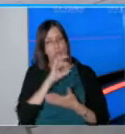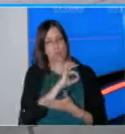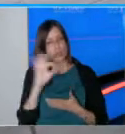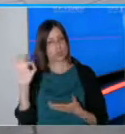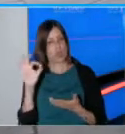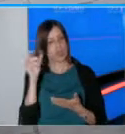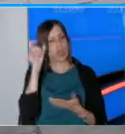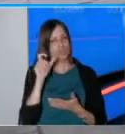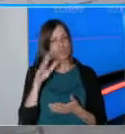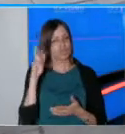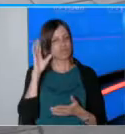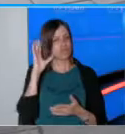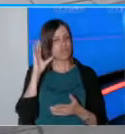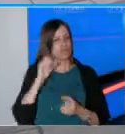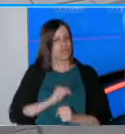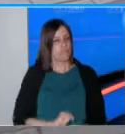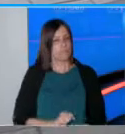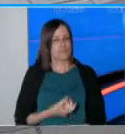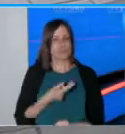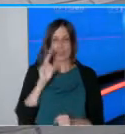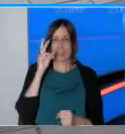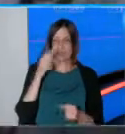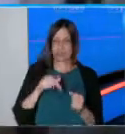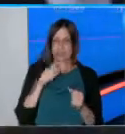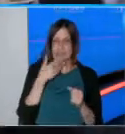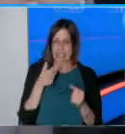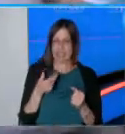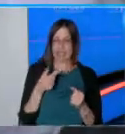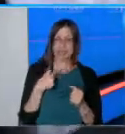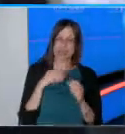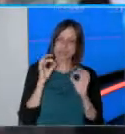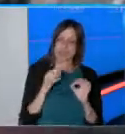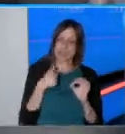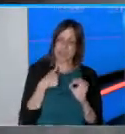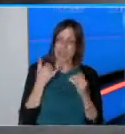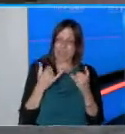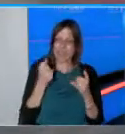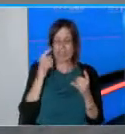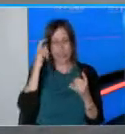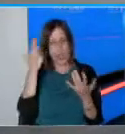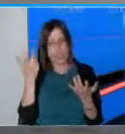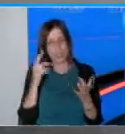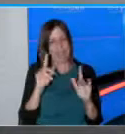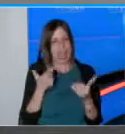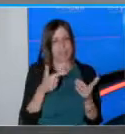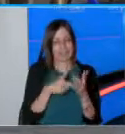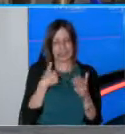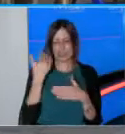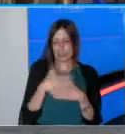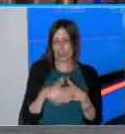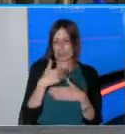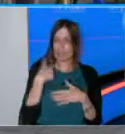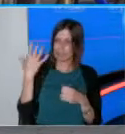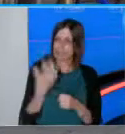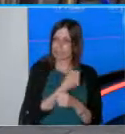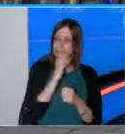אנשים ממושמעים הרבה יותר מאצלנו. אז אני עכשיו האמת, אני קצת דואגת. למה אני דואגת? סוף סוף הגענו להישגים